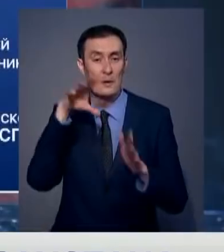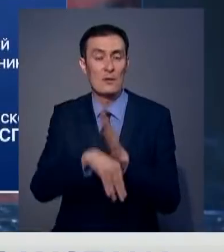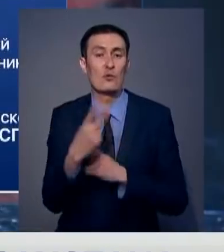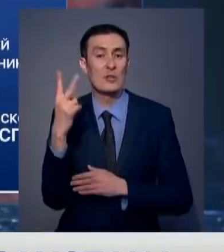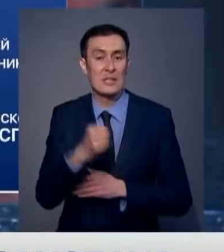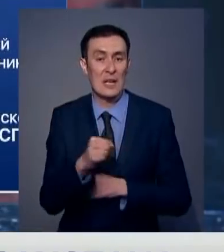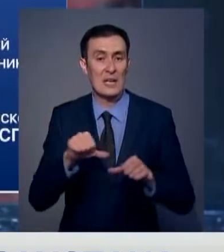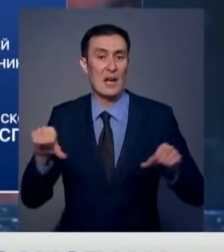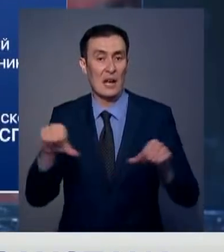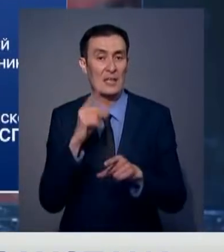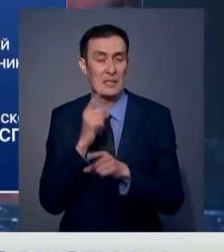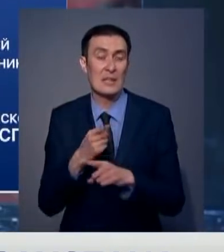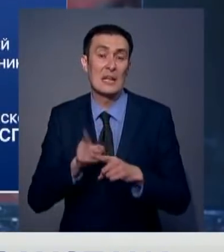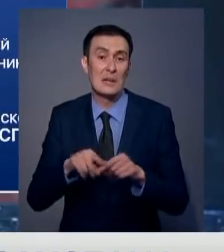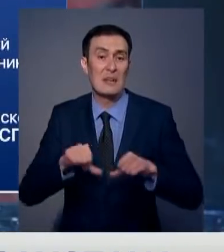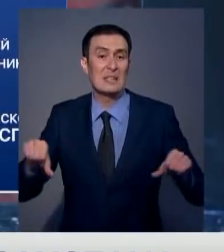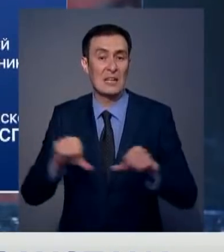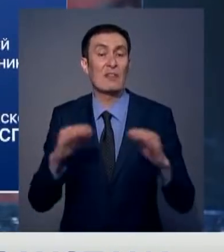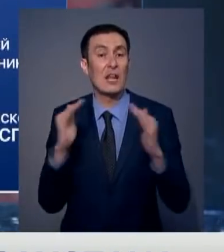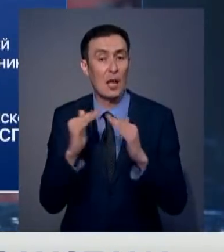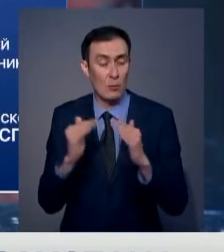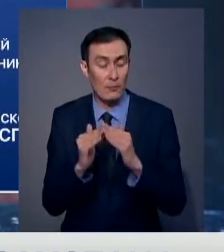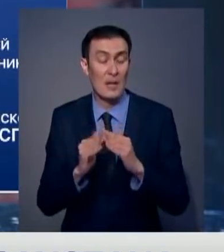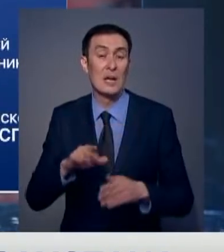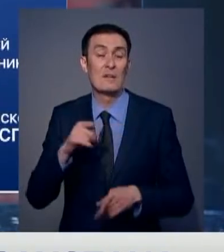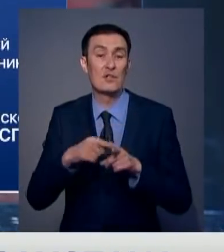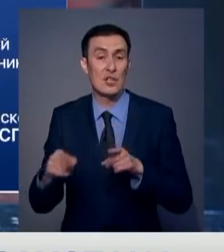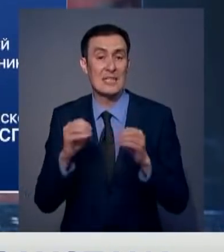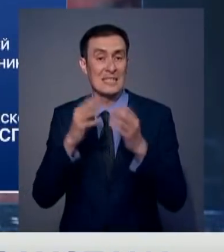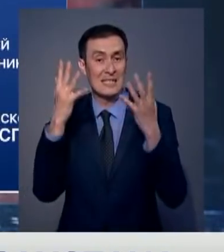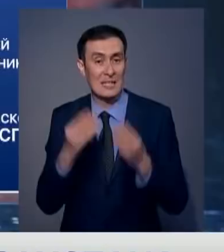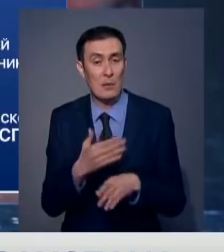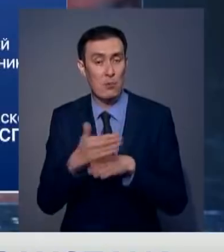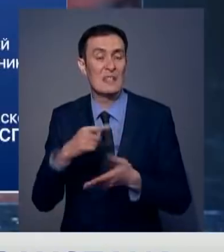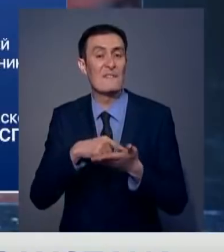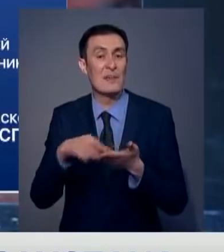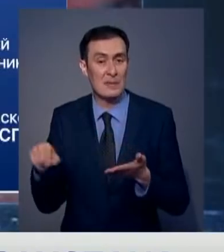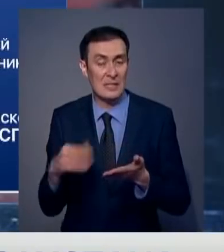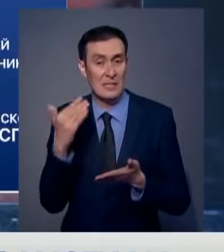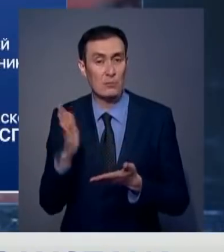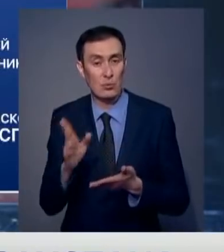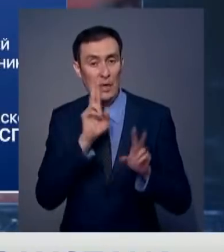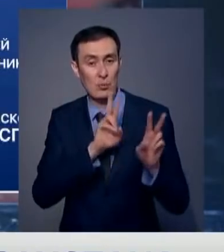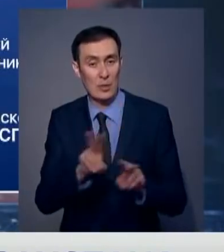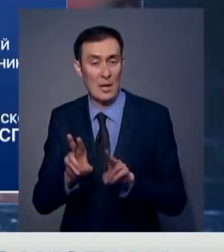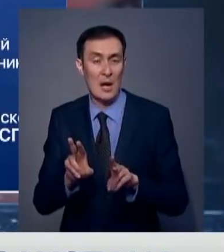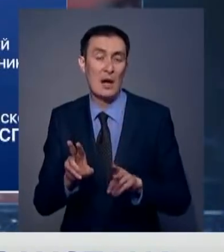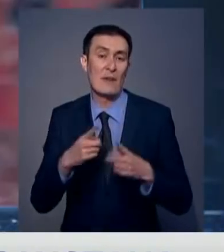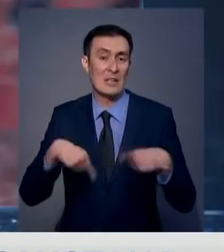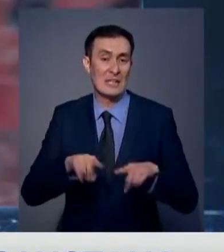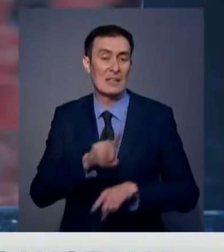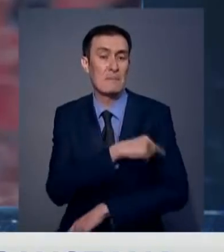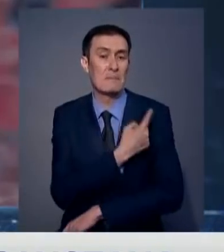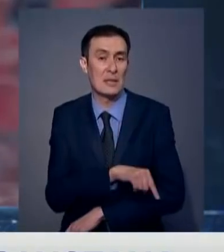на двухнедельный карантин, либо изолировать на дому. Затем в течение 10 дней после выписки за ними будут наблюдать в